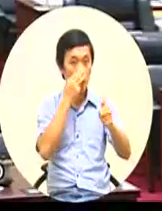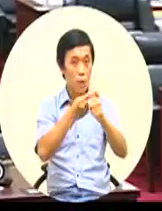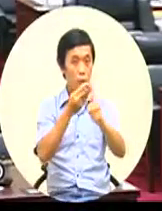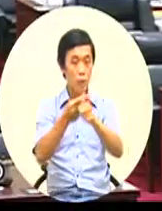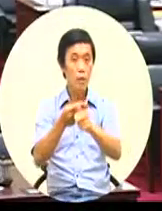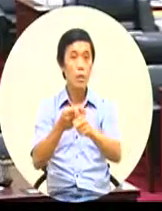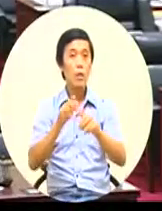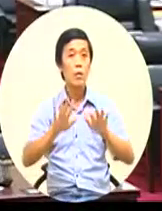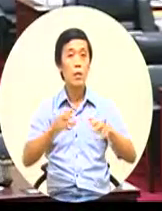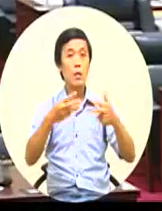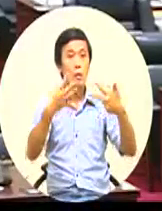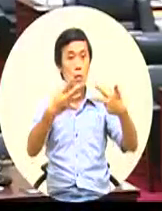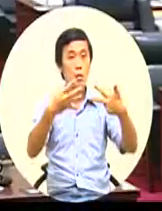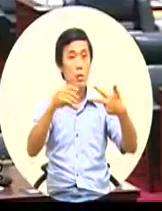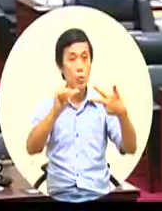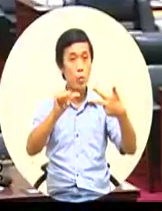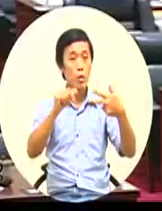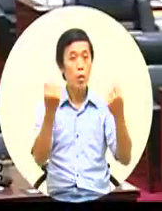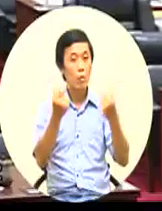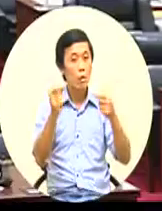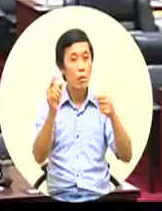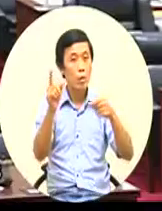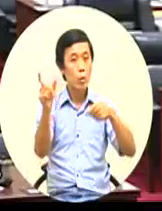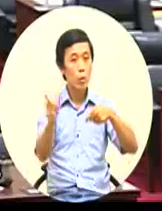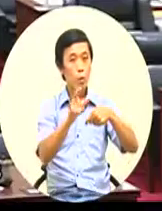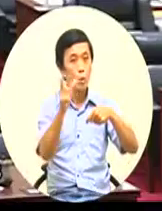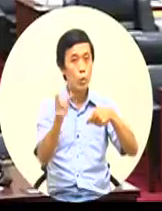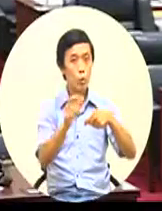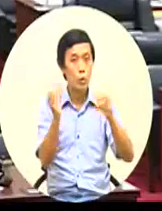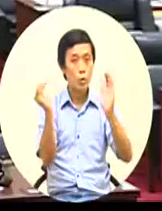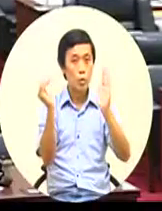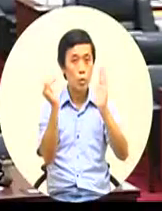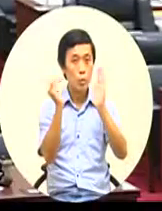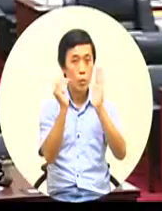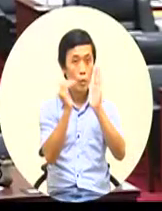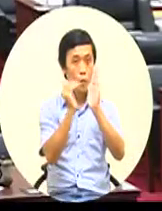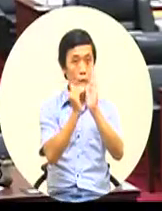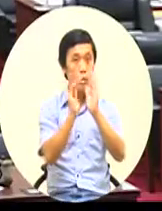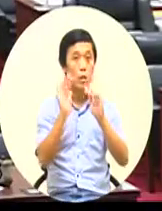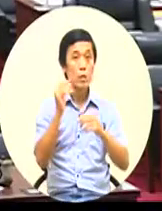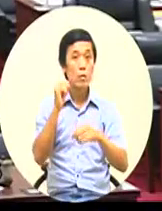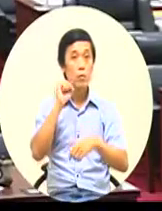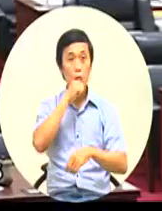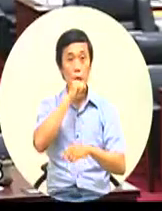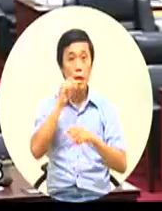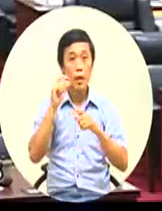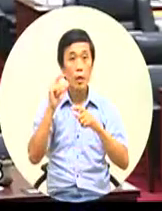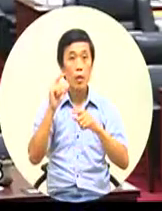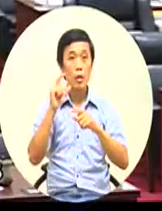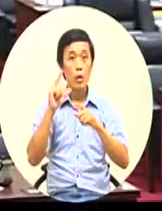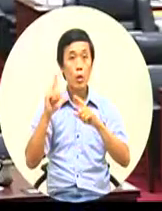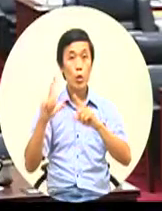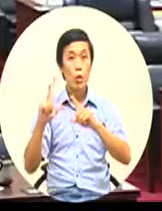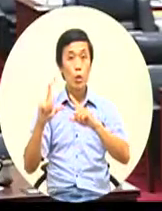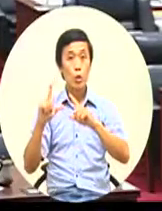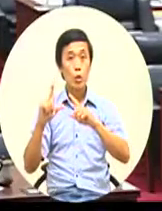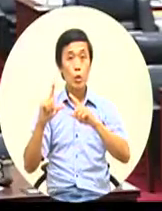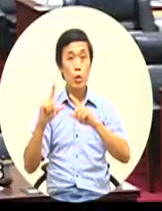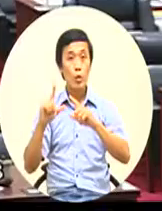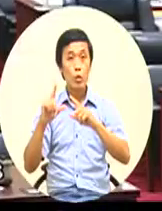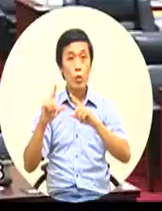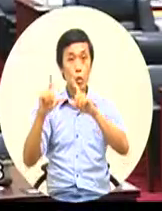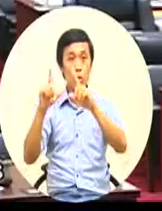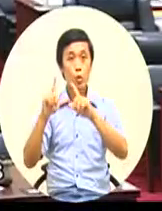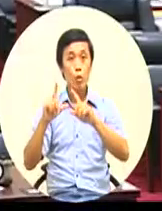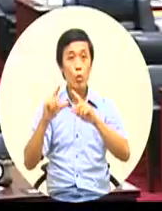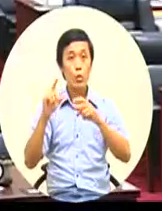五好像台风要来了，但是台风我们看到的是在前面的今年的台